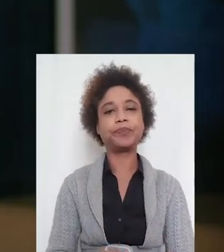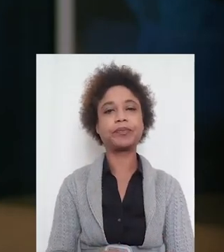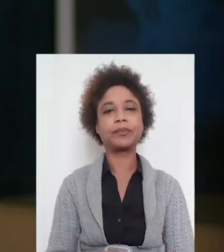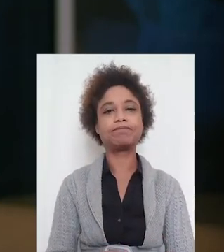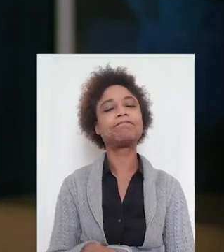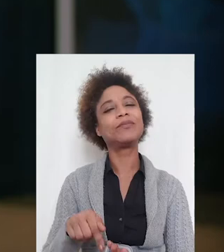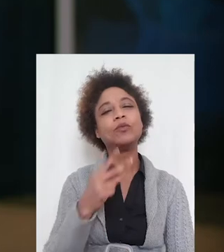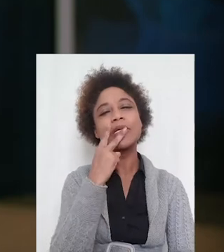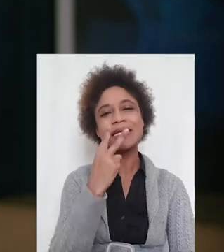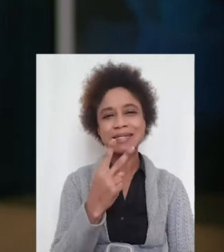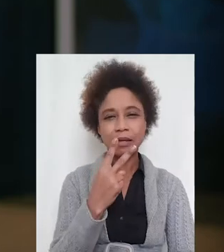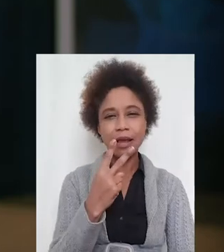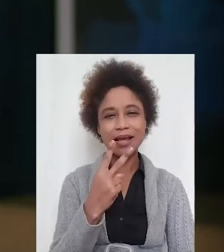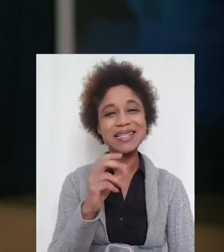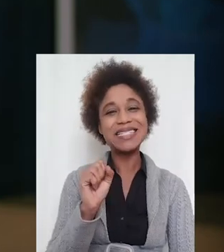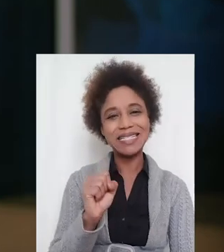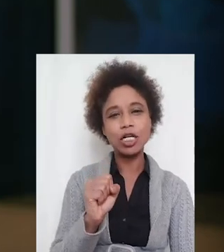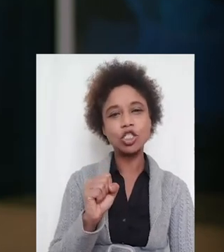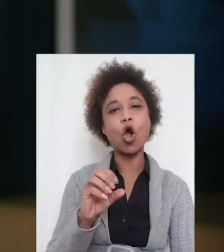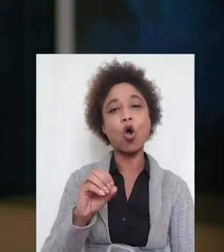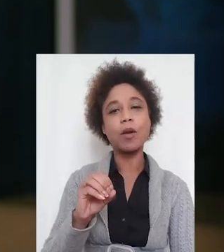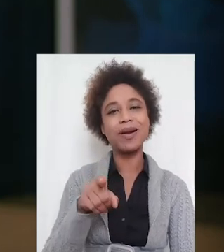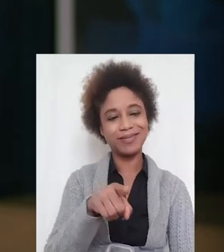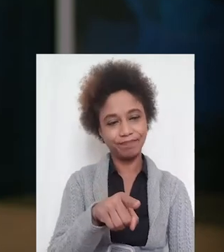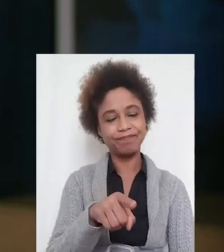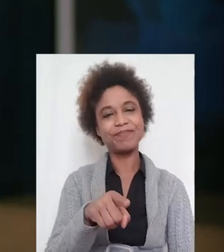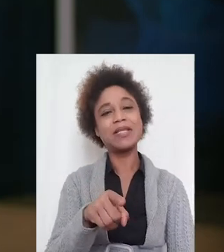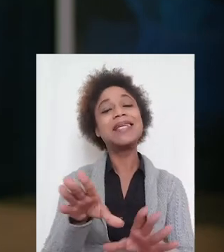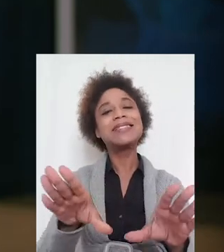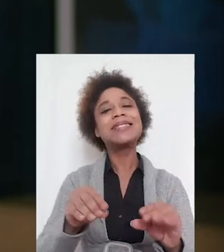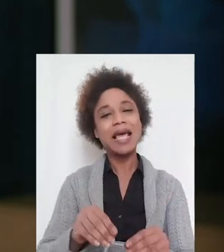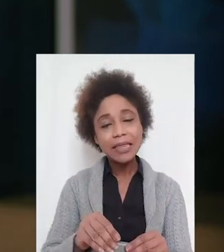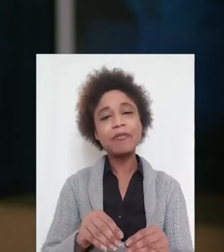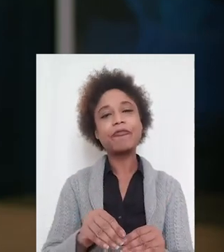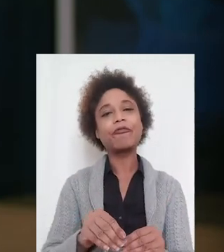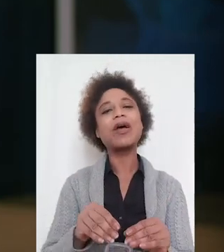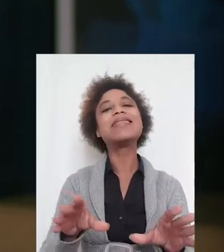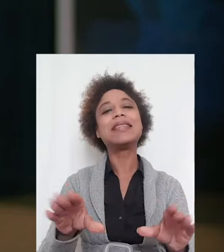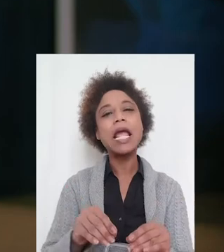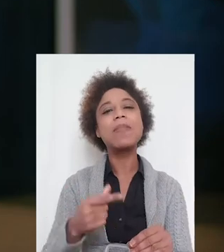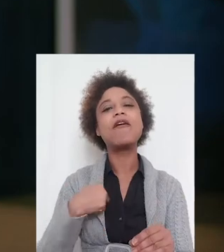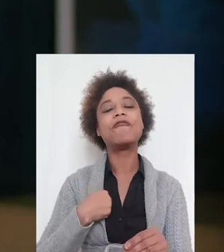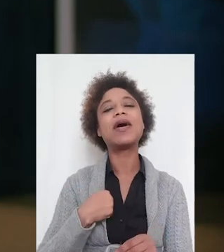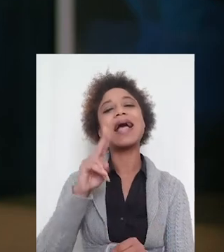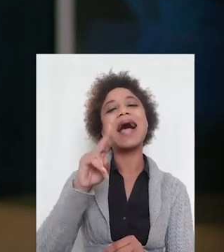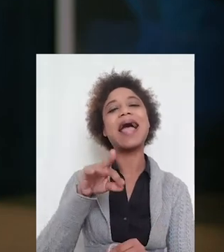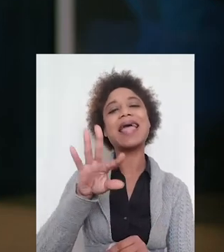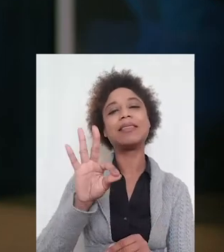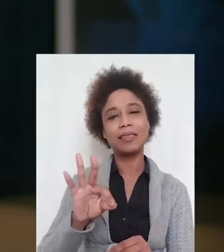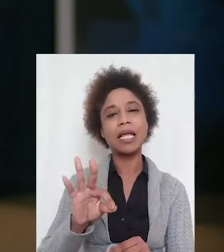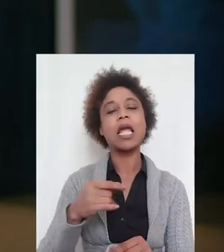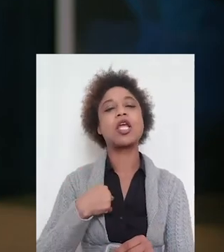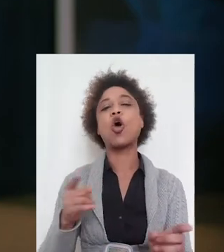Namelijk, we gaan kijken naar Saartje Oldenburg. Zij is initiatiefnemer van HNT Onbeperkt bij het Nationaal Toneel. Samen met